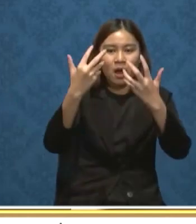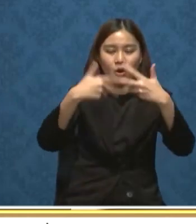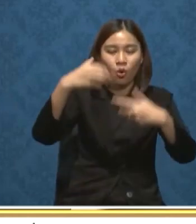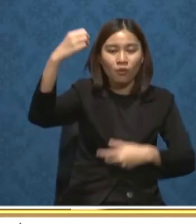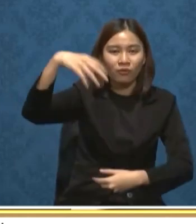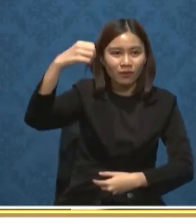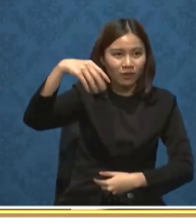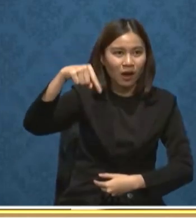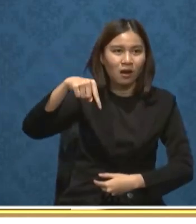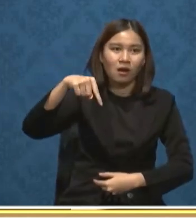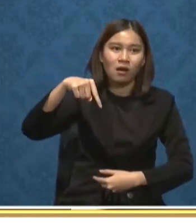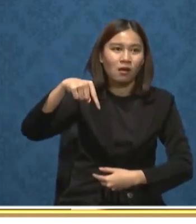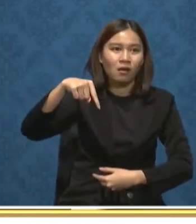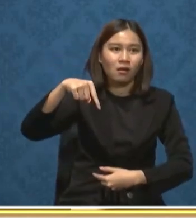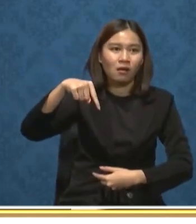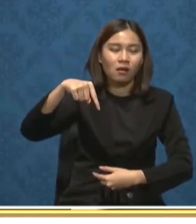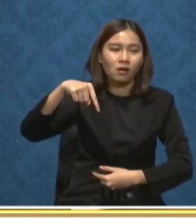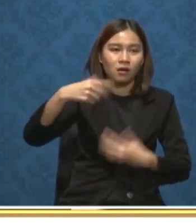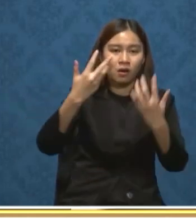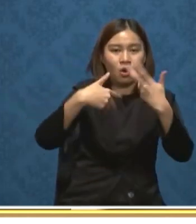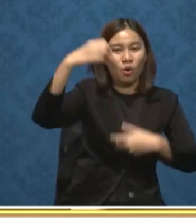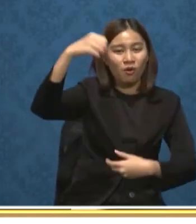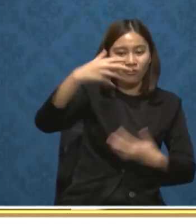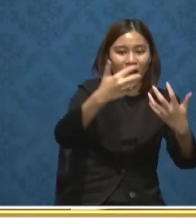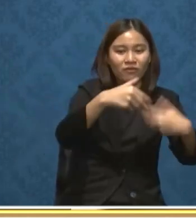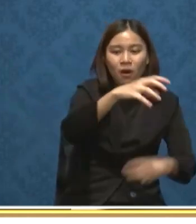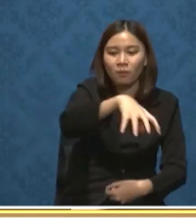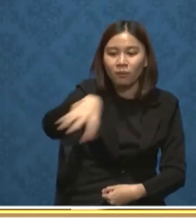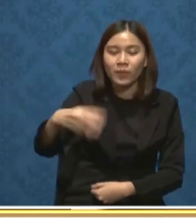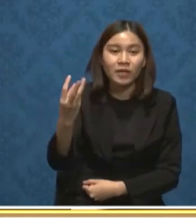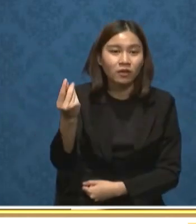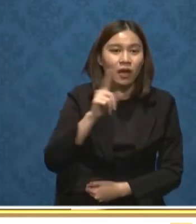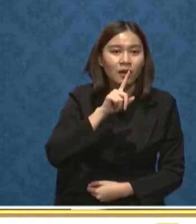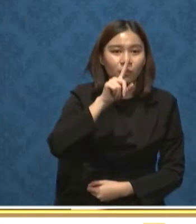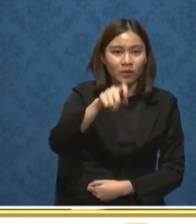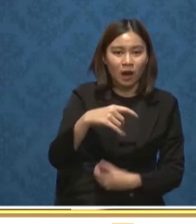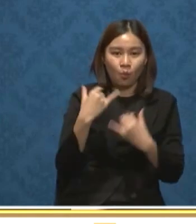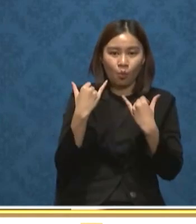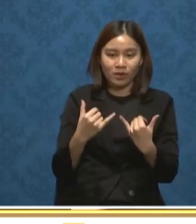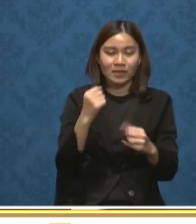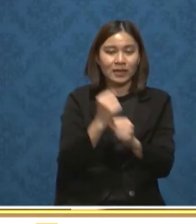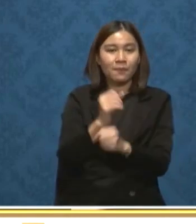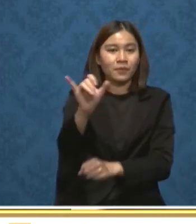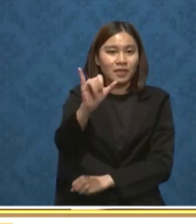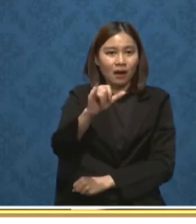ฟรรซิลและมโรงไฟ้ากี่โรง ผมถามหนครั